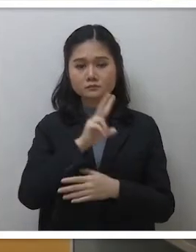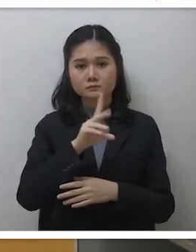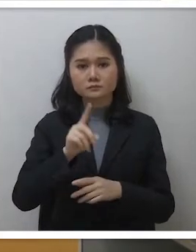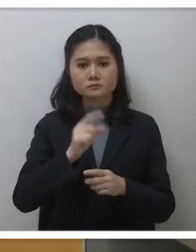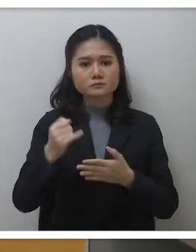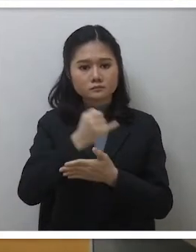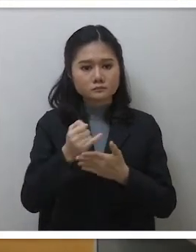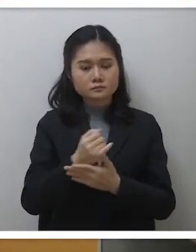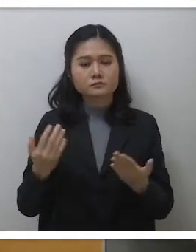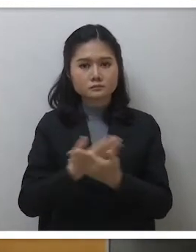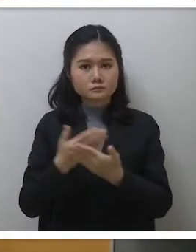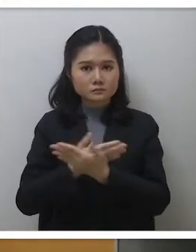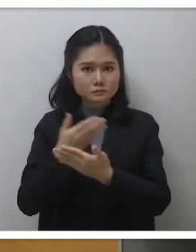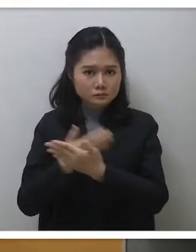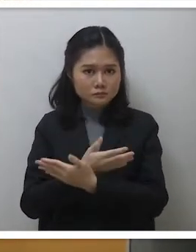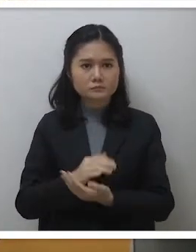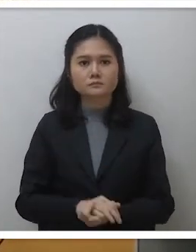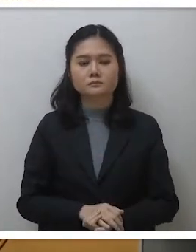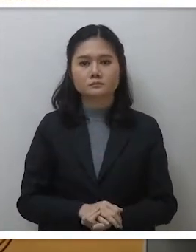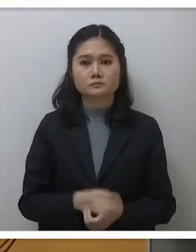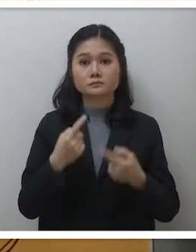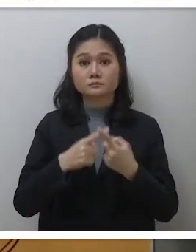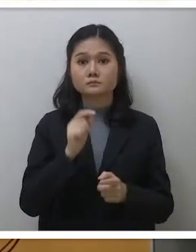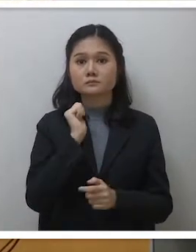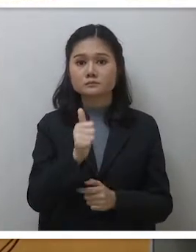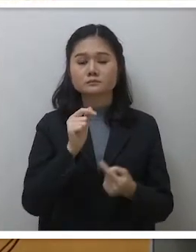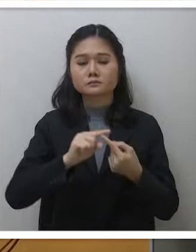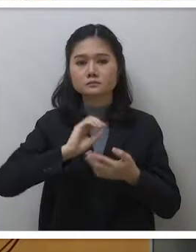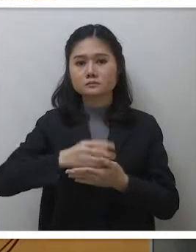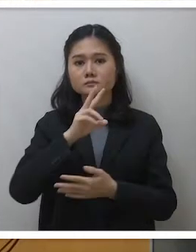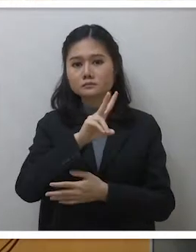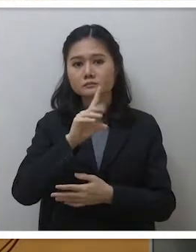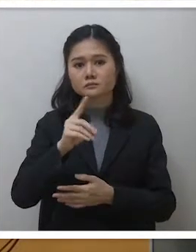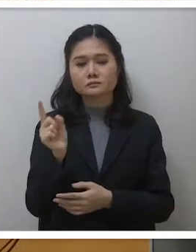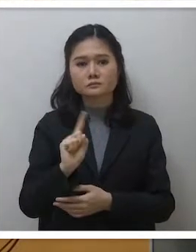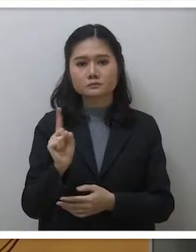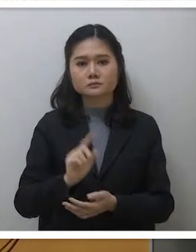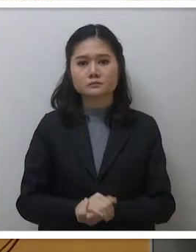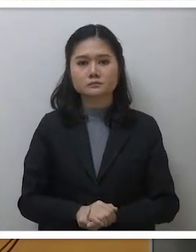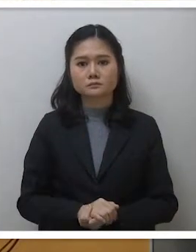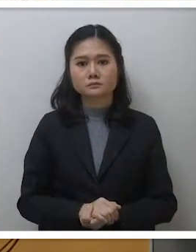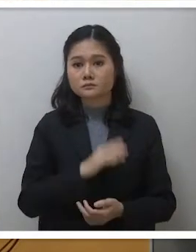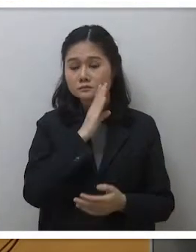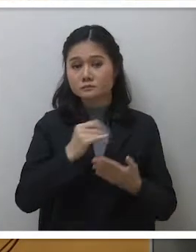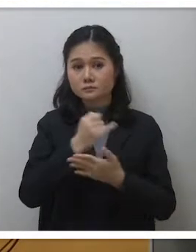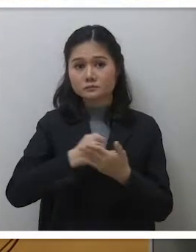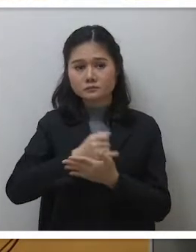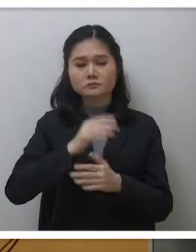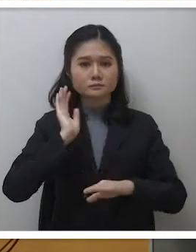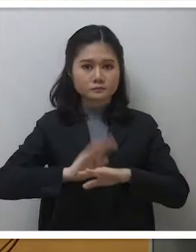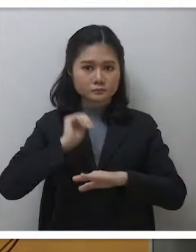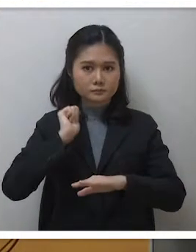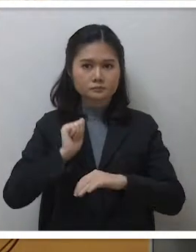มาวาดเปลี่ยนทุกช็อตแต่ข้อดีของโปรแกรม2มิตินี่ก็คือถ้าเราวาดภาพเก่